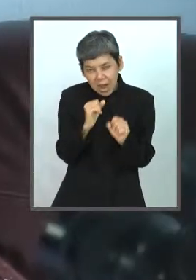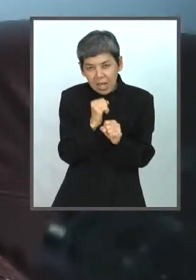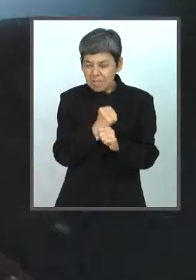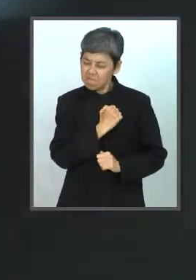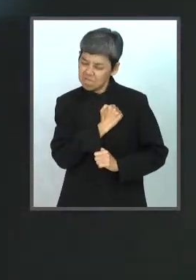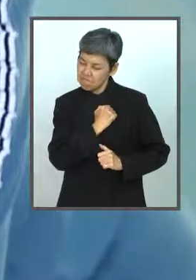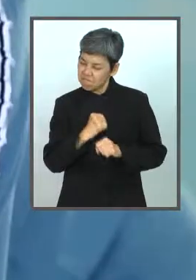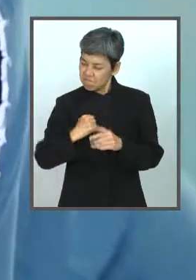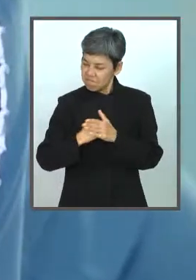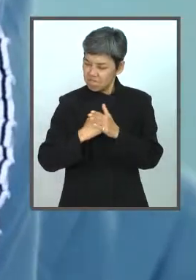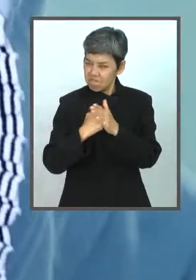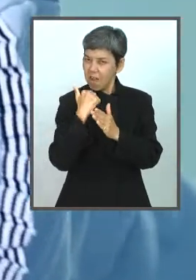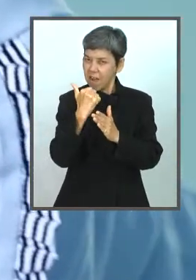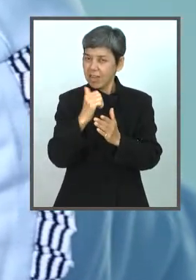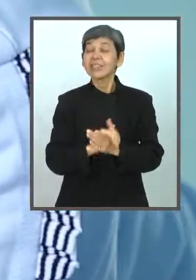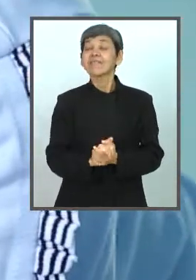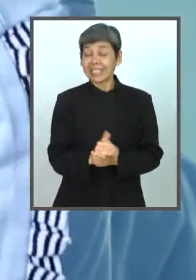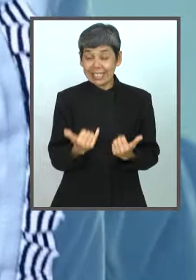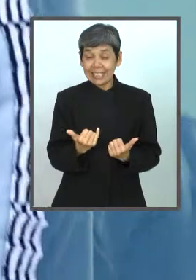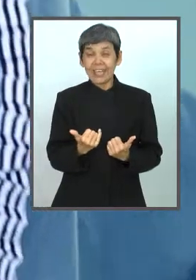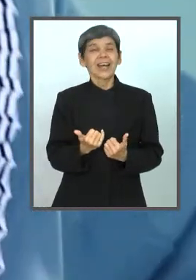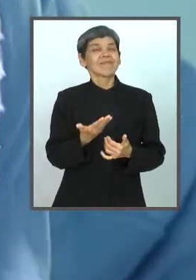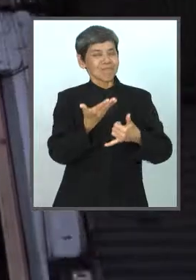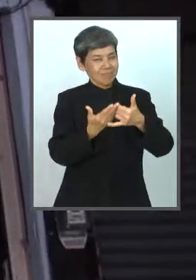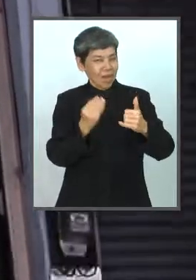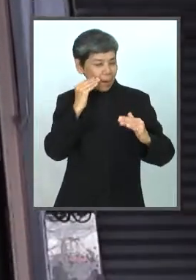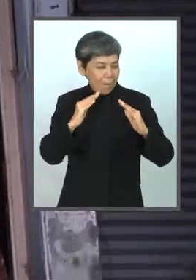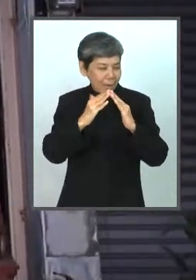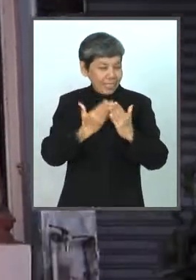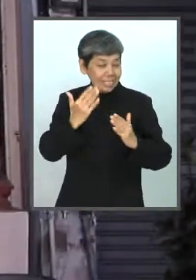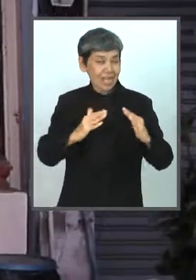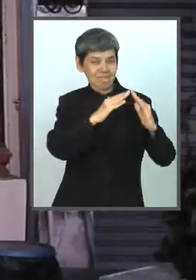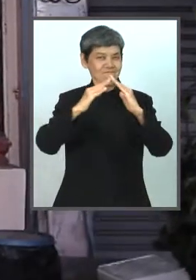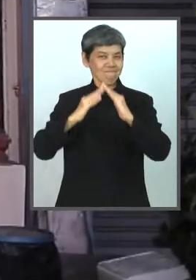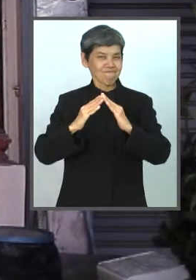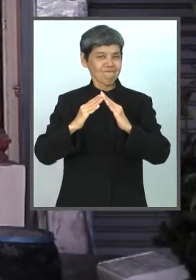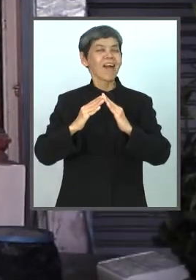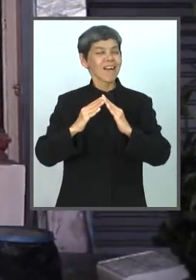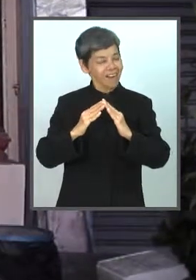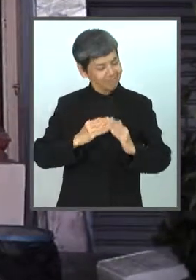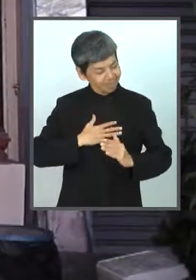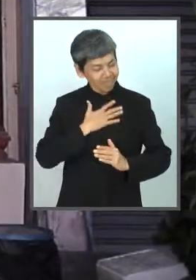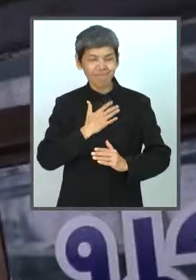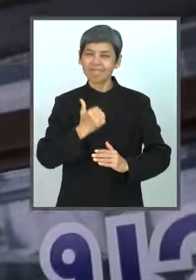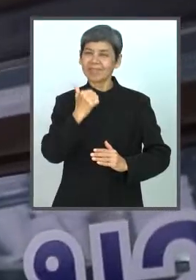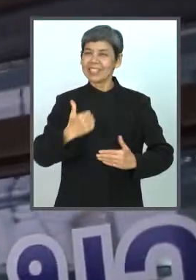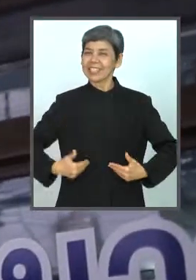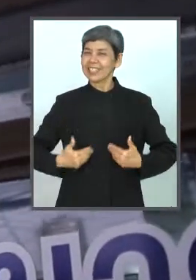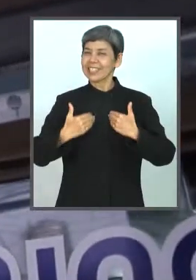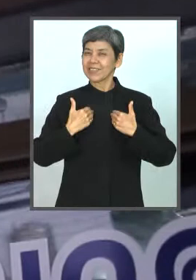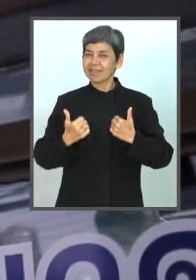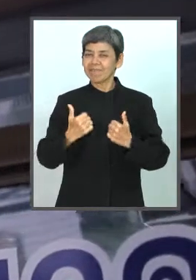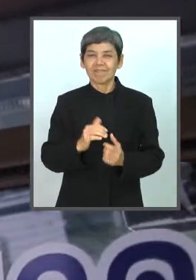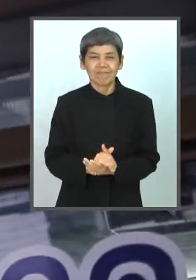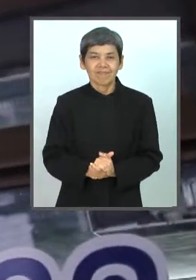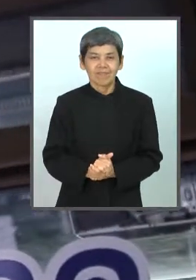ไม่ย่อท้อต่ออุปสรรคของร่างกายจนคุณป้าอารีได้บ้านหลังนี้มาเป็นรางวัลแห่งความภาคภูมิใจของชีวิตเลยทีเดีย